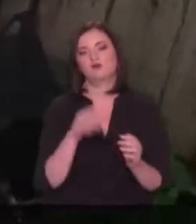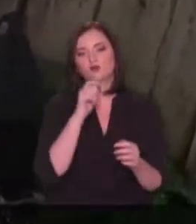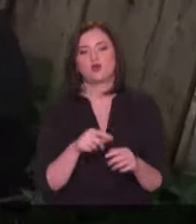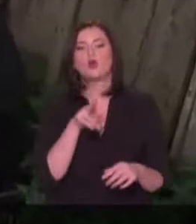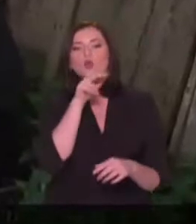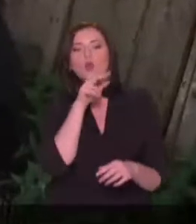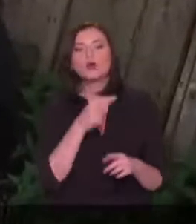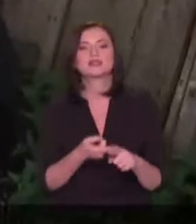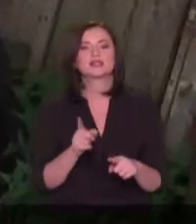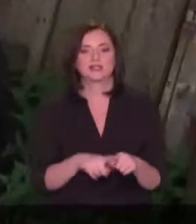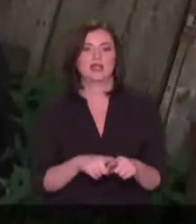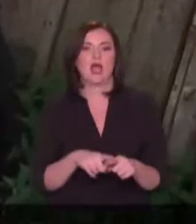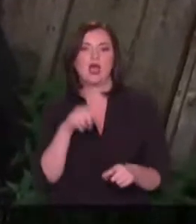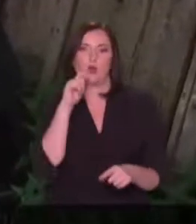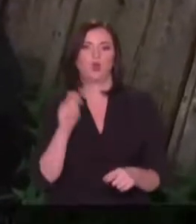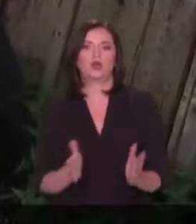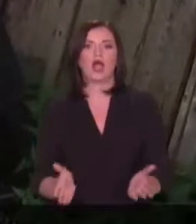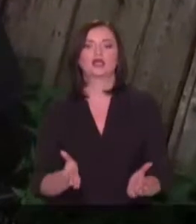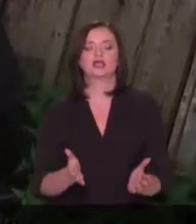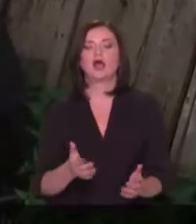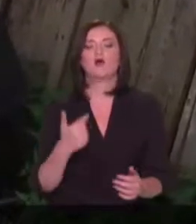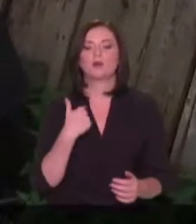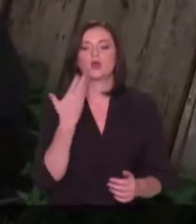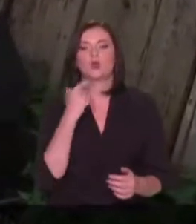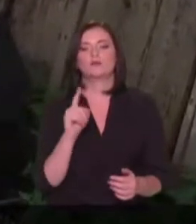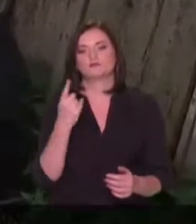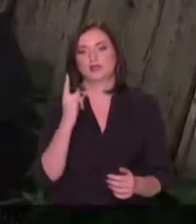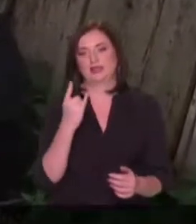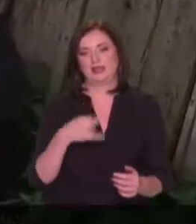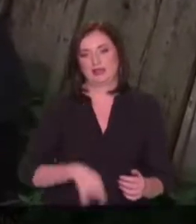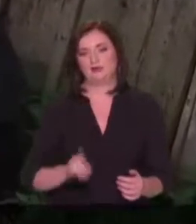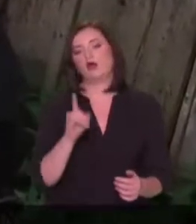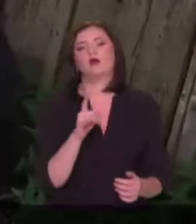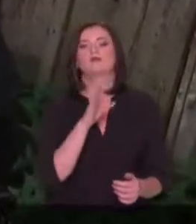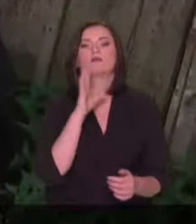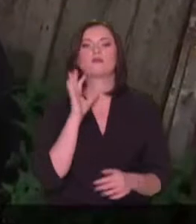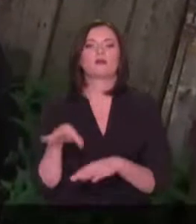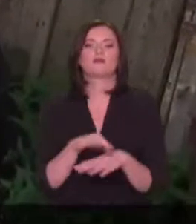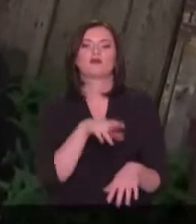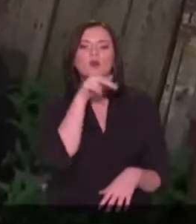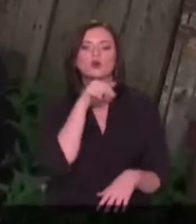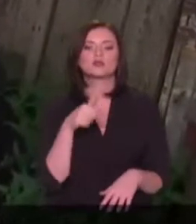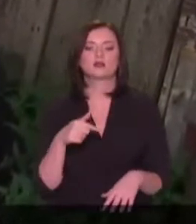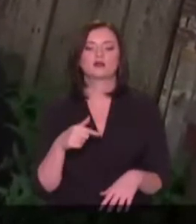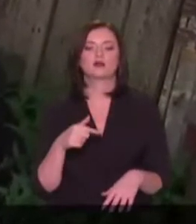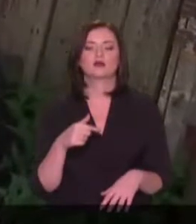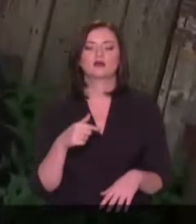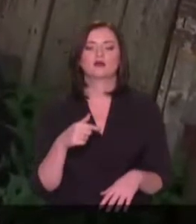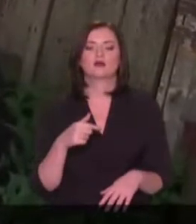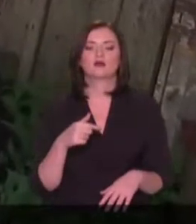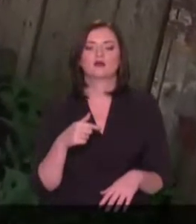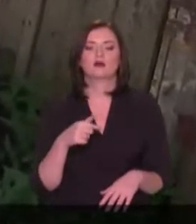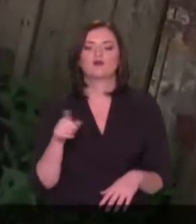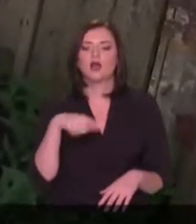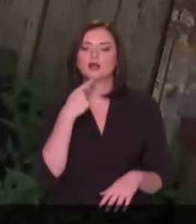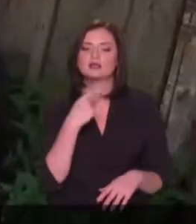частина України. От коли в мене з'явилася перша дитина, це було дуже давно, мама привела мені козу, вона мене напитала мене, а вона